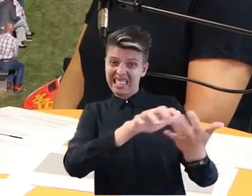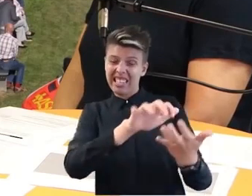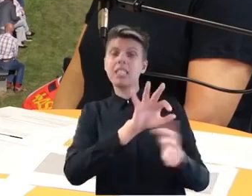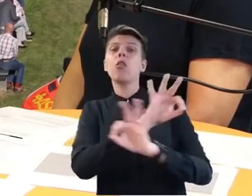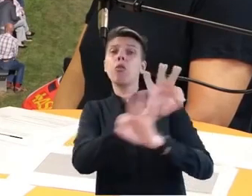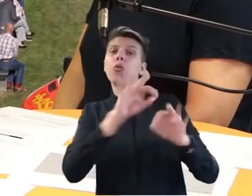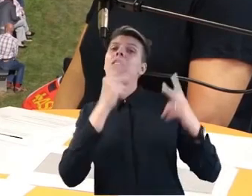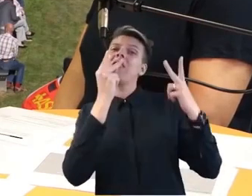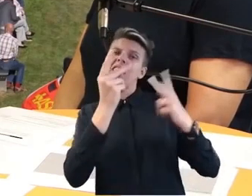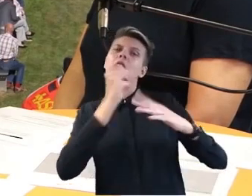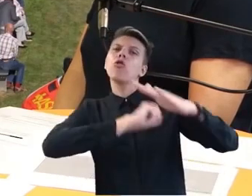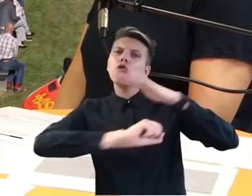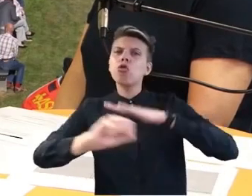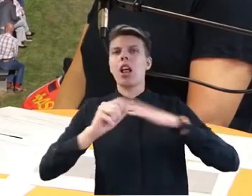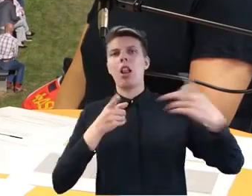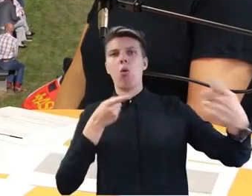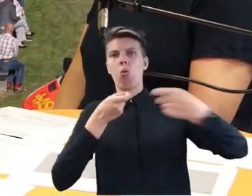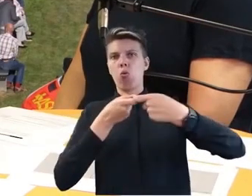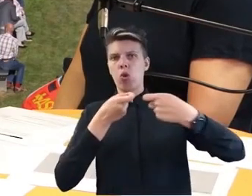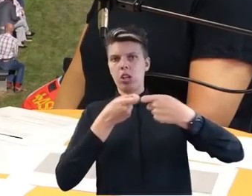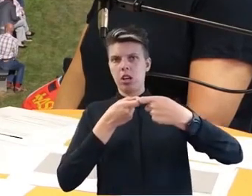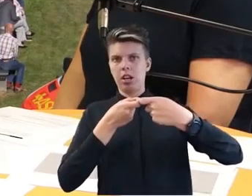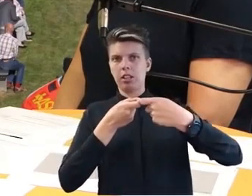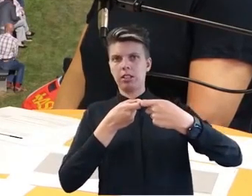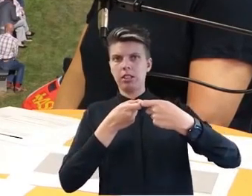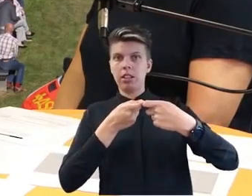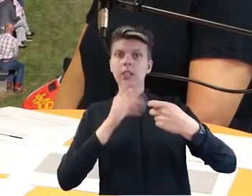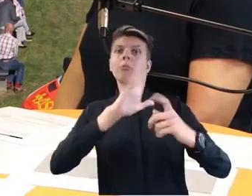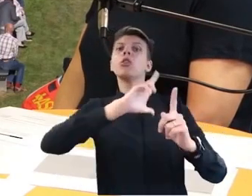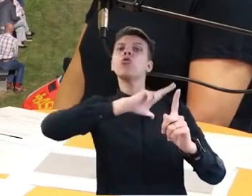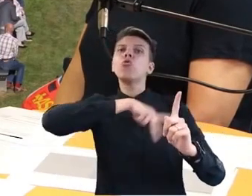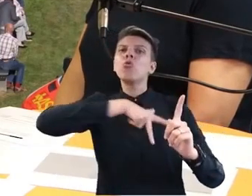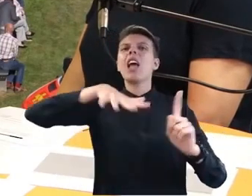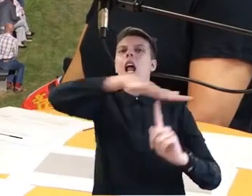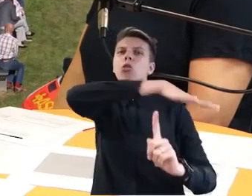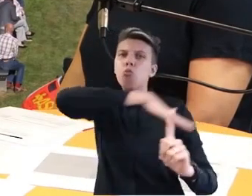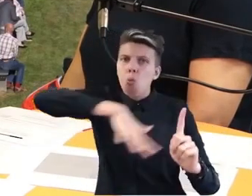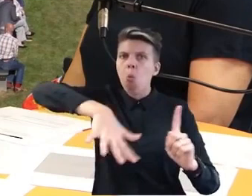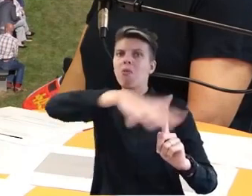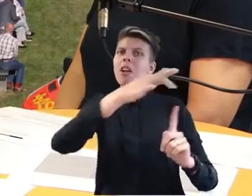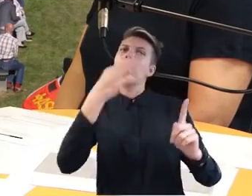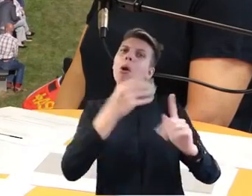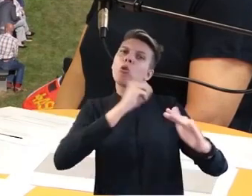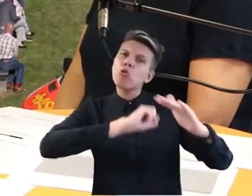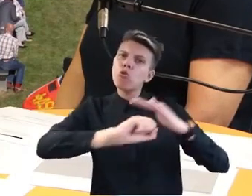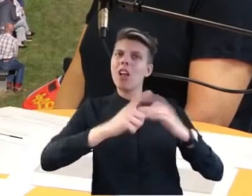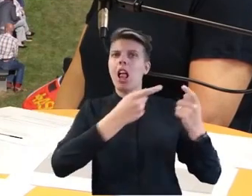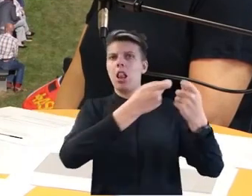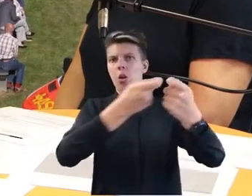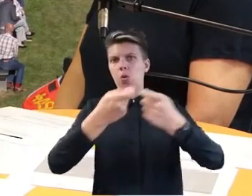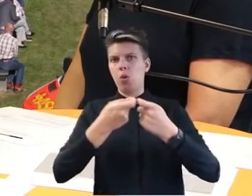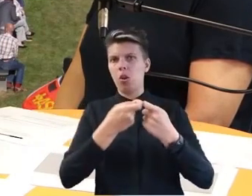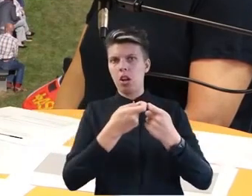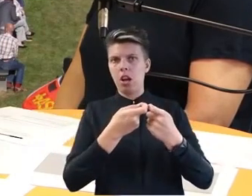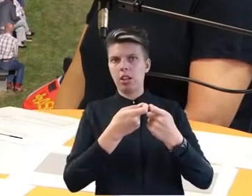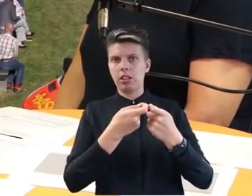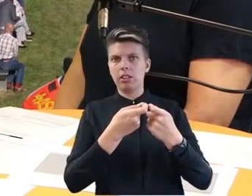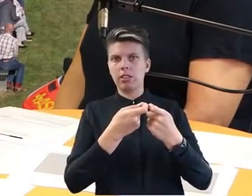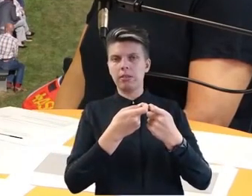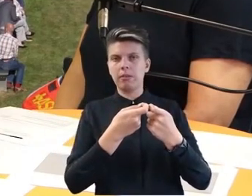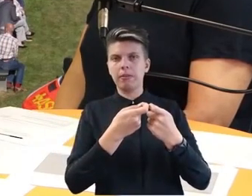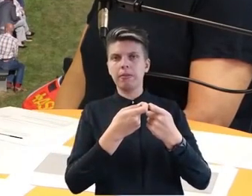wieder in kontakt zu kommen einerseits mit dem sozialen umfeld aber natürlich auch mit den menschen die diese krise oder